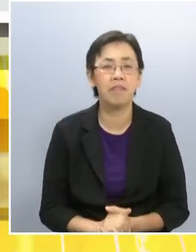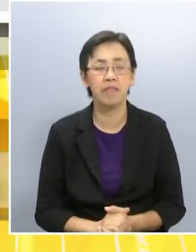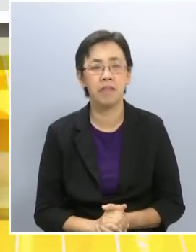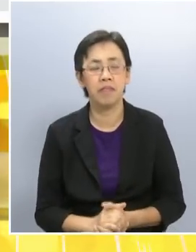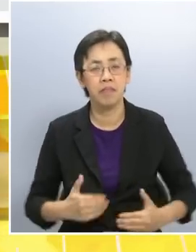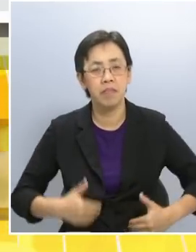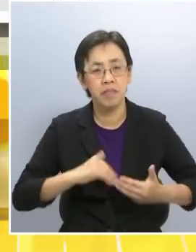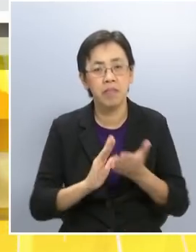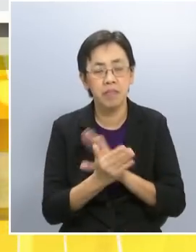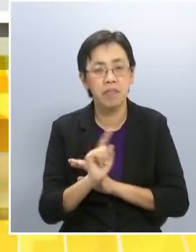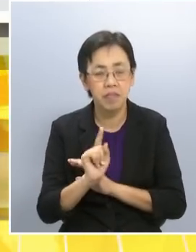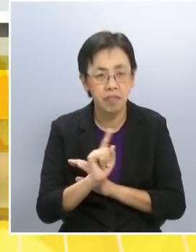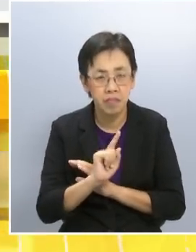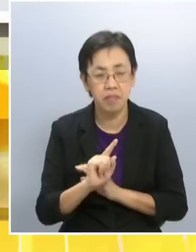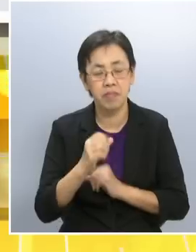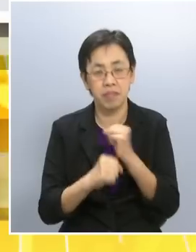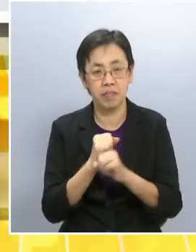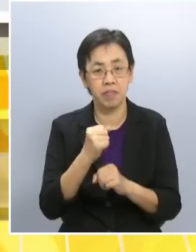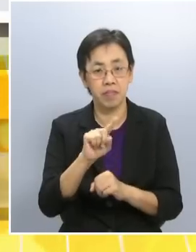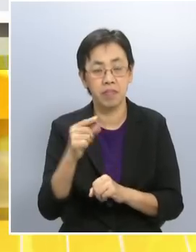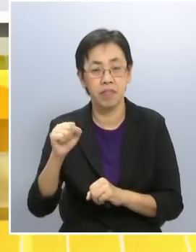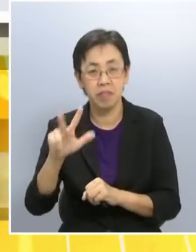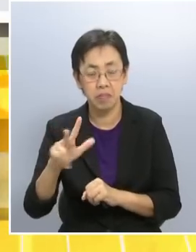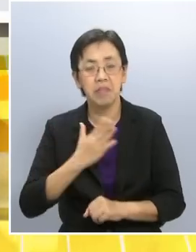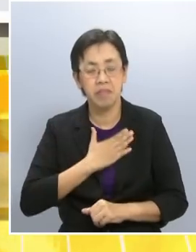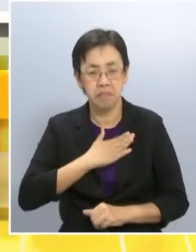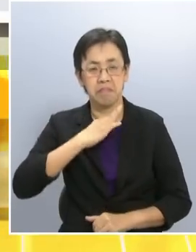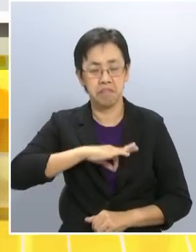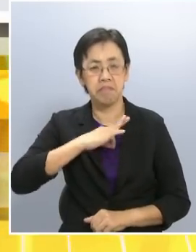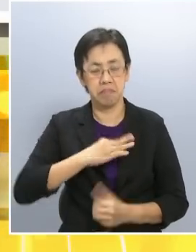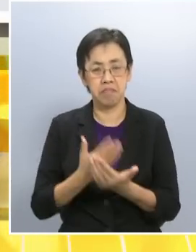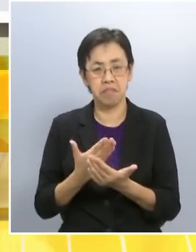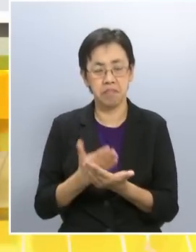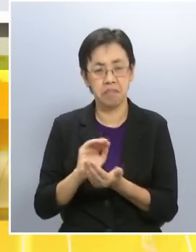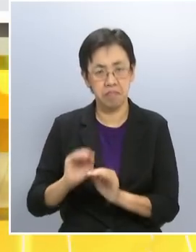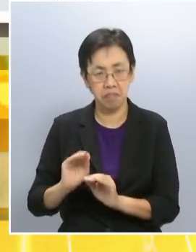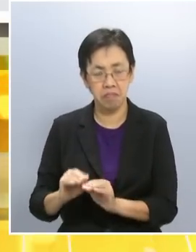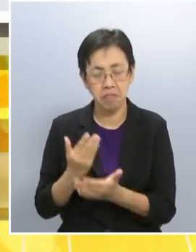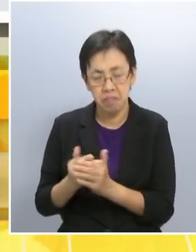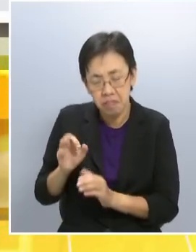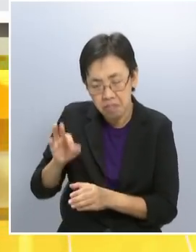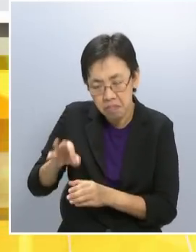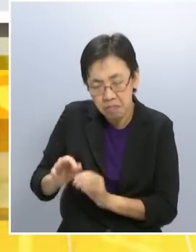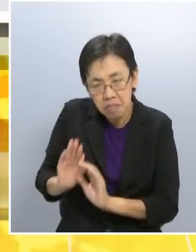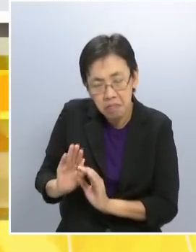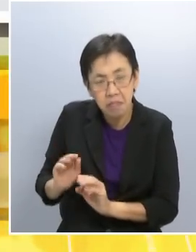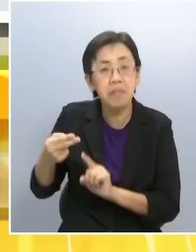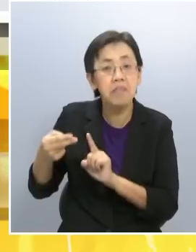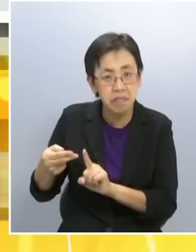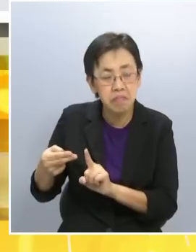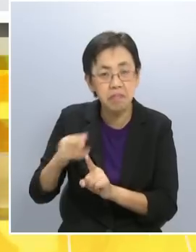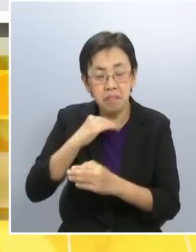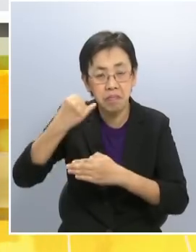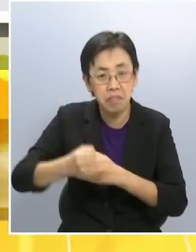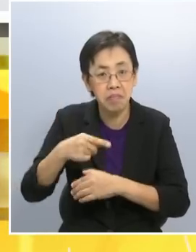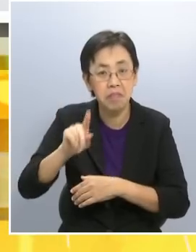งเมื่อผมอายุ 11-13 ปีผมตระหนักได้มากขึ้นและตั้งใจที่จะออมเงินให้ได้ 10,000 บาทในตอนจบป